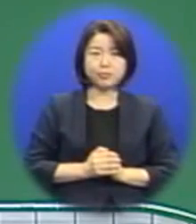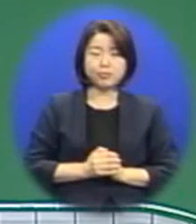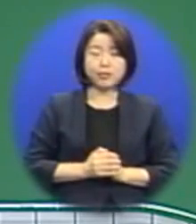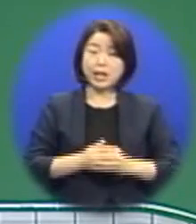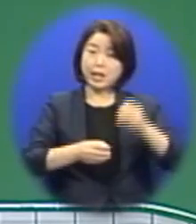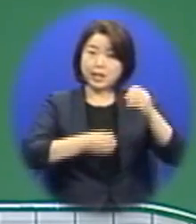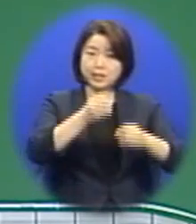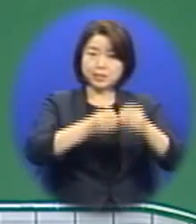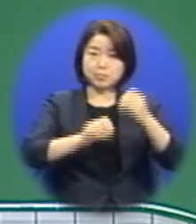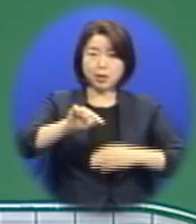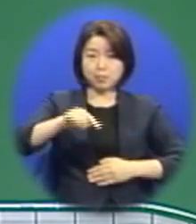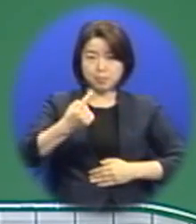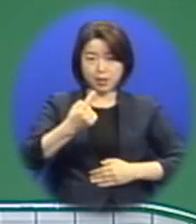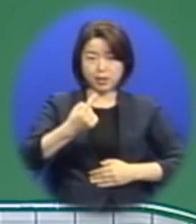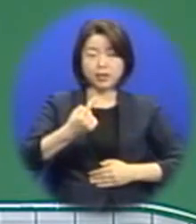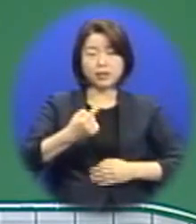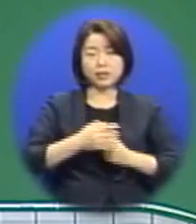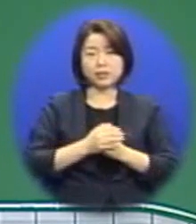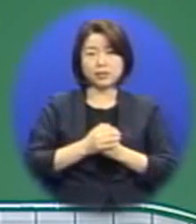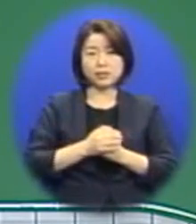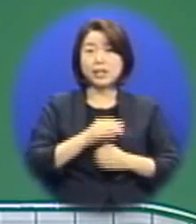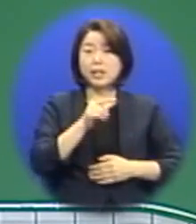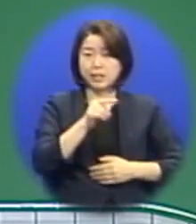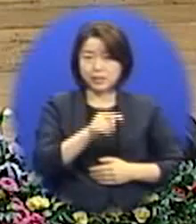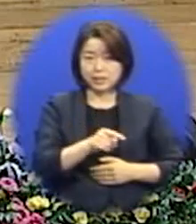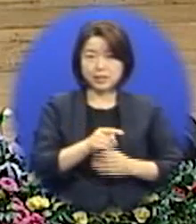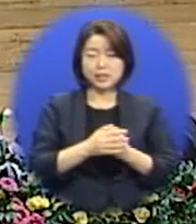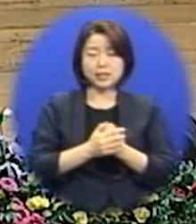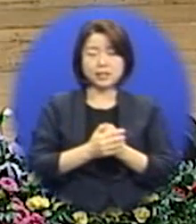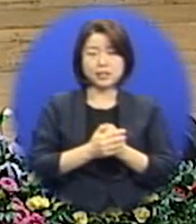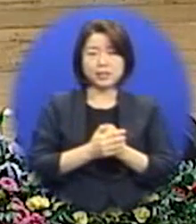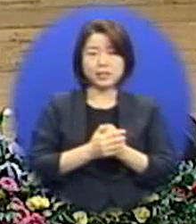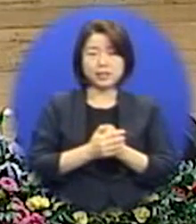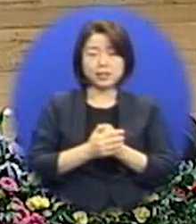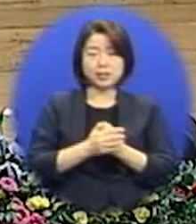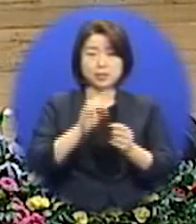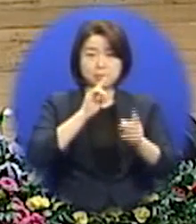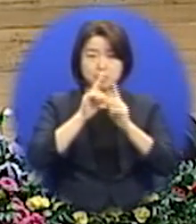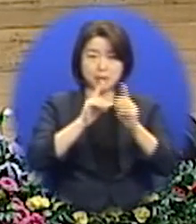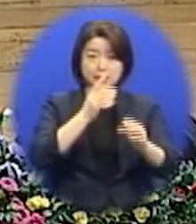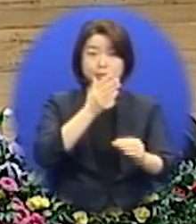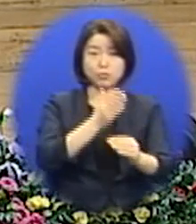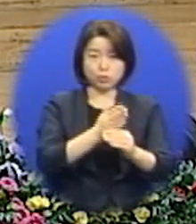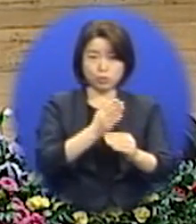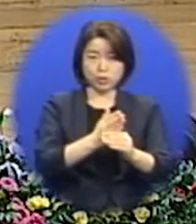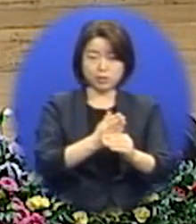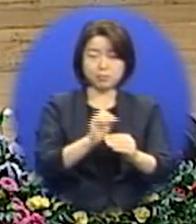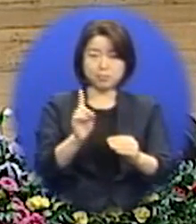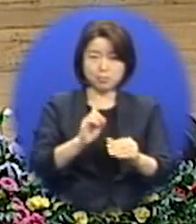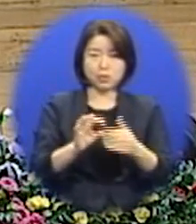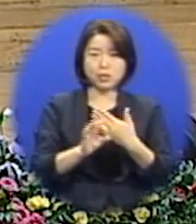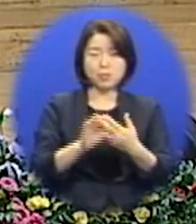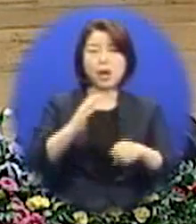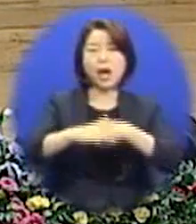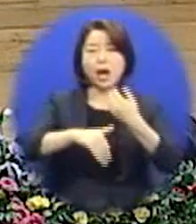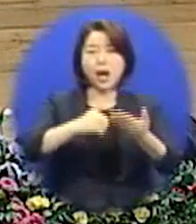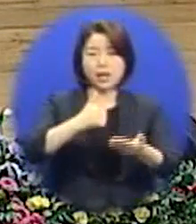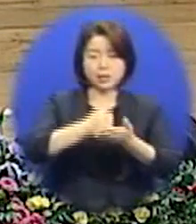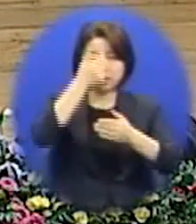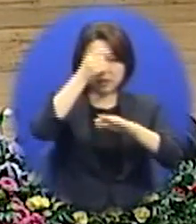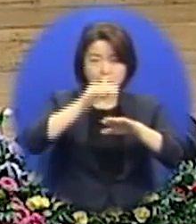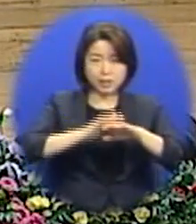자, 시편 100편 이 시편의 핵심 메시지는 하나님께 예배할